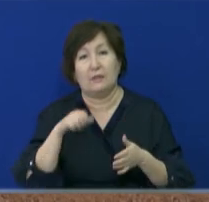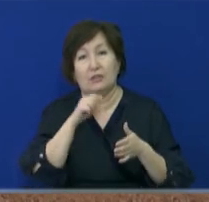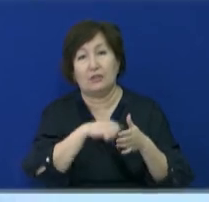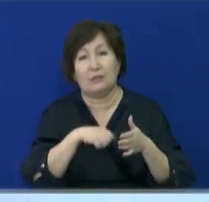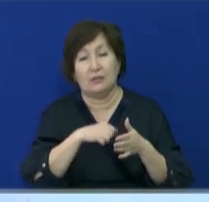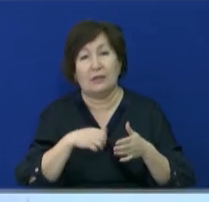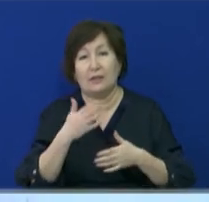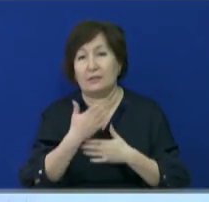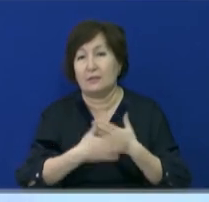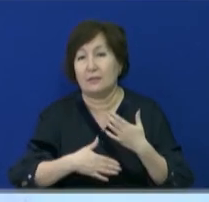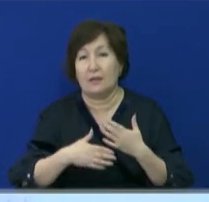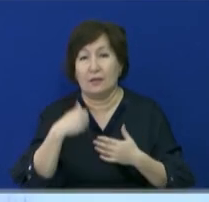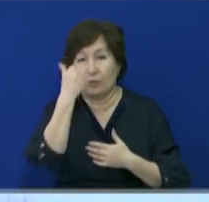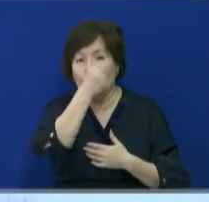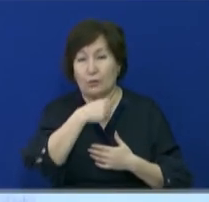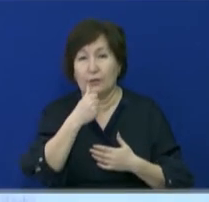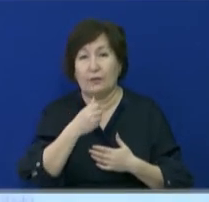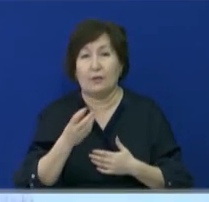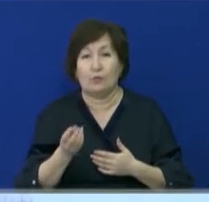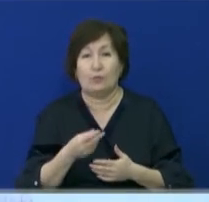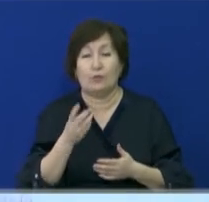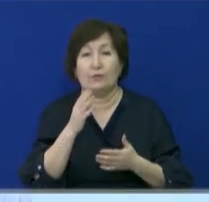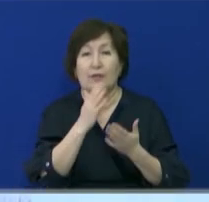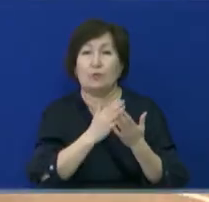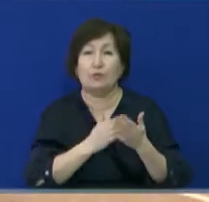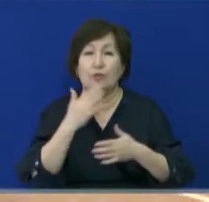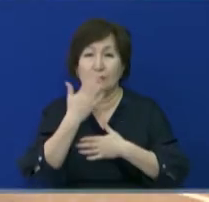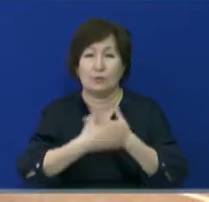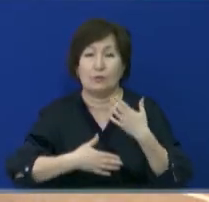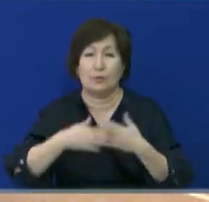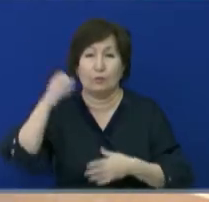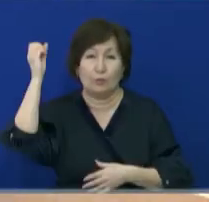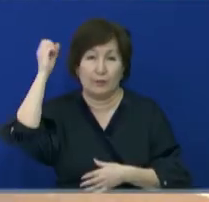соңына дейін аяқтау жоспарланып отыр. Рүстем Қайратұлы, Елжан Мағзымов, Семей телеарнасы.